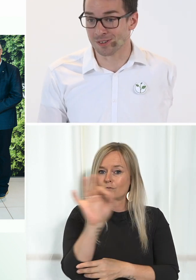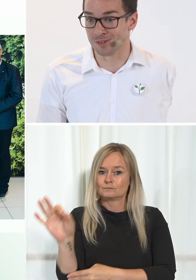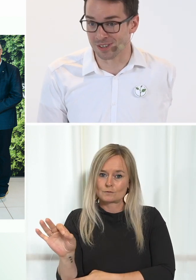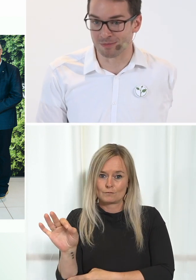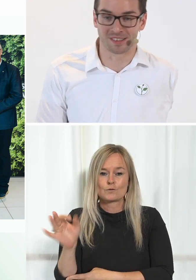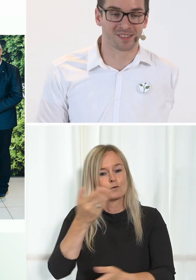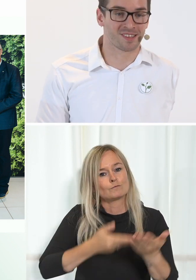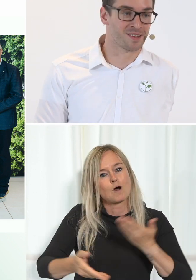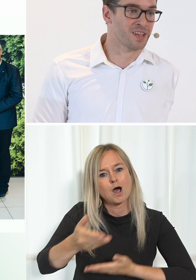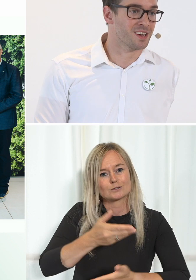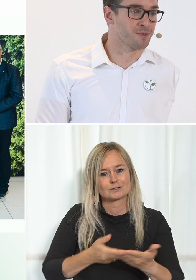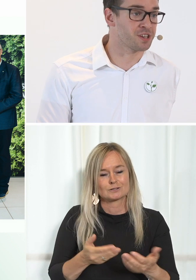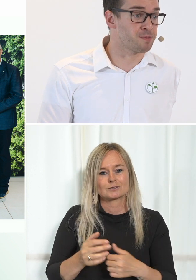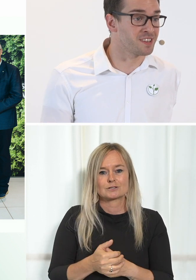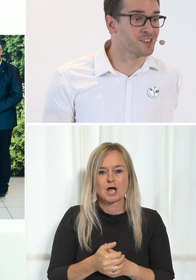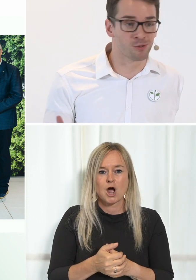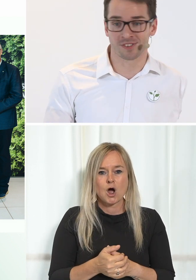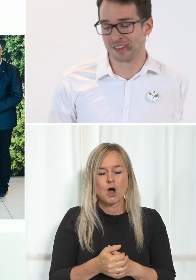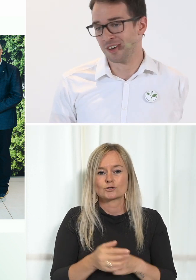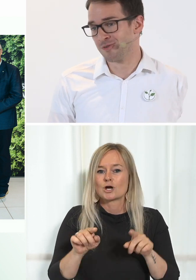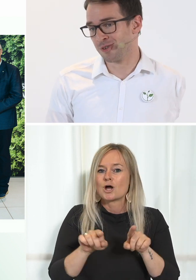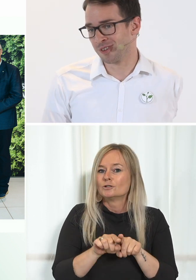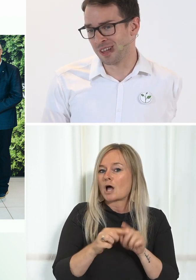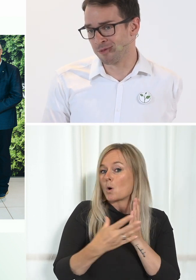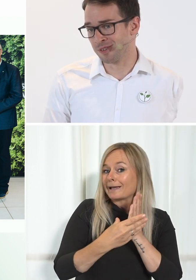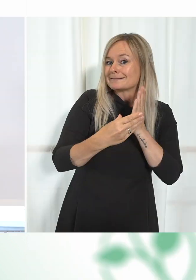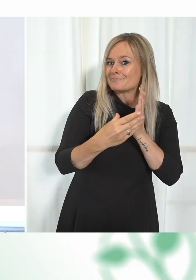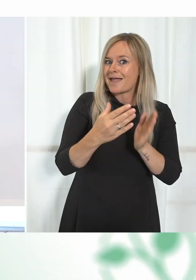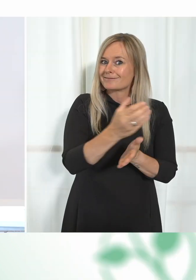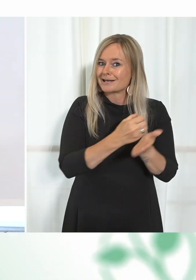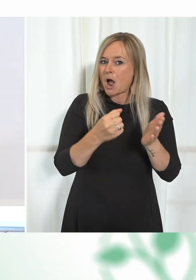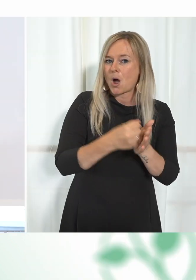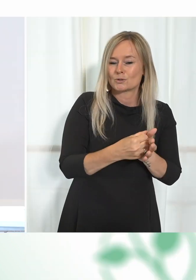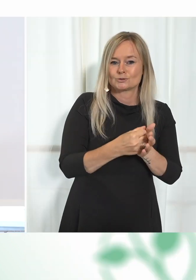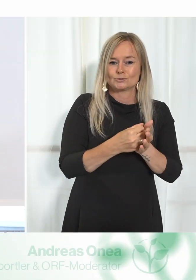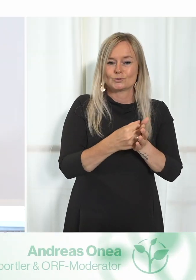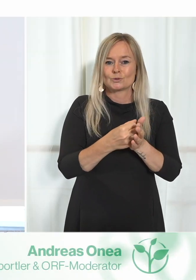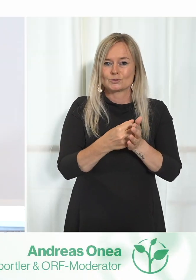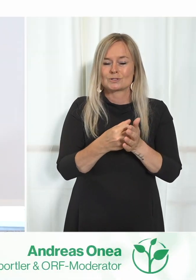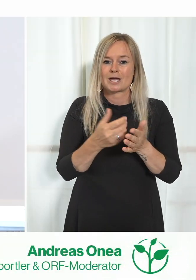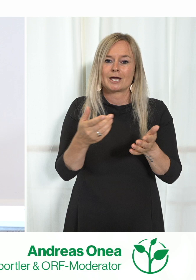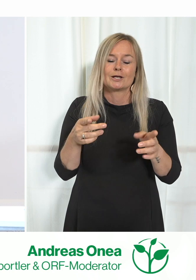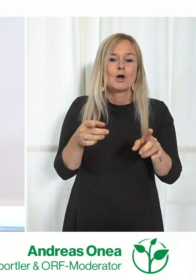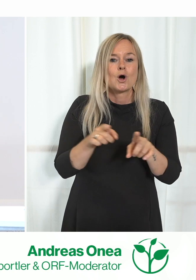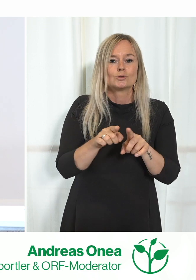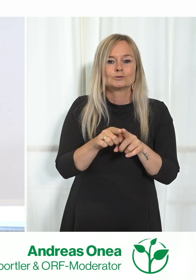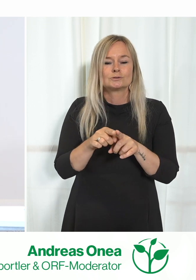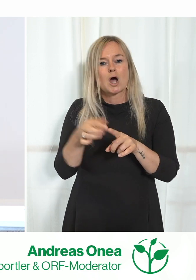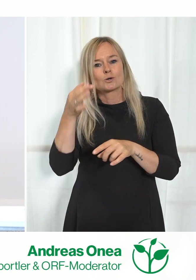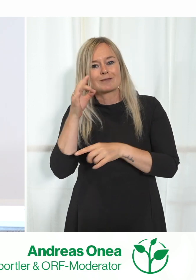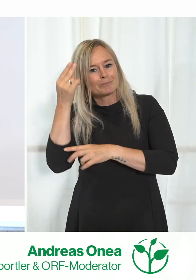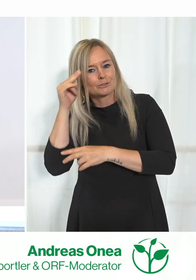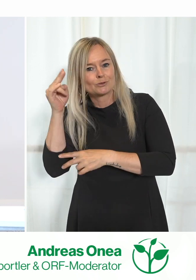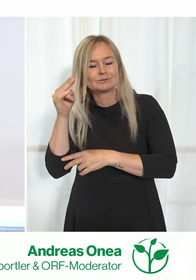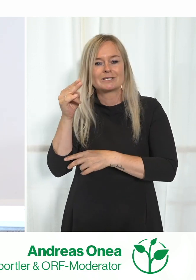sich austauschen, damit Sie die Expertise nutzen von Damen und Herren, die in der Wirtschaft schon Erfolge gefeiert haben mit Menschen mit Behinderungen, aber